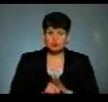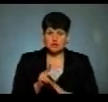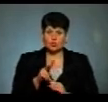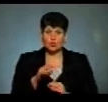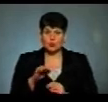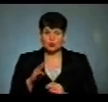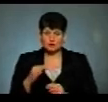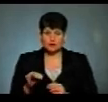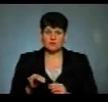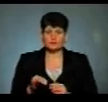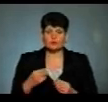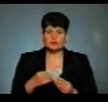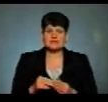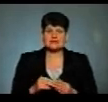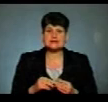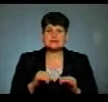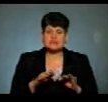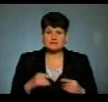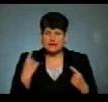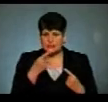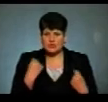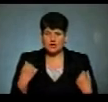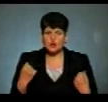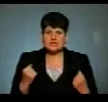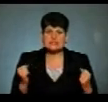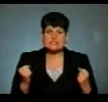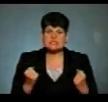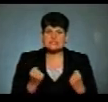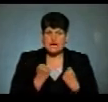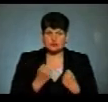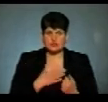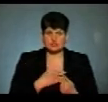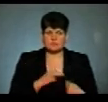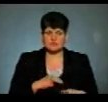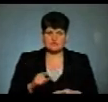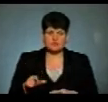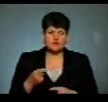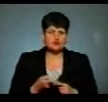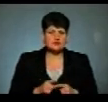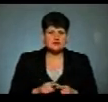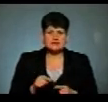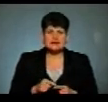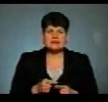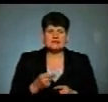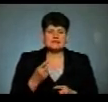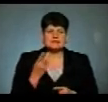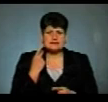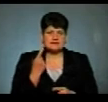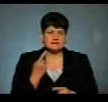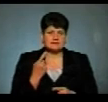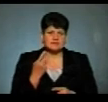ми придбали засоби індивідуального захисту для наших працівників, що завжди було для нас питанням номер один.